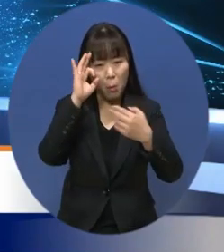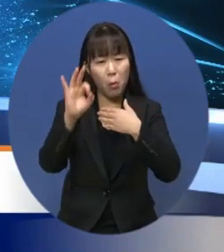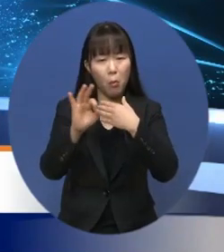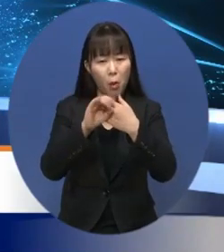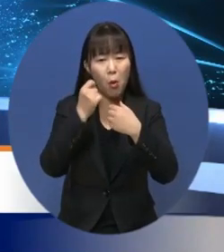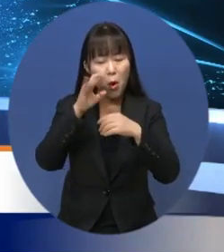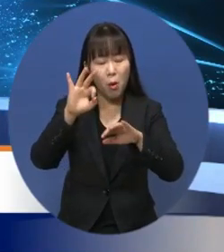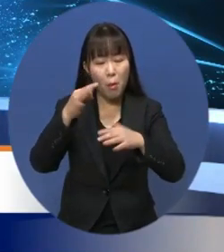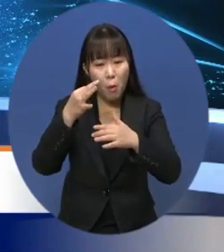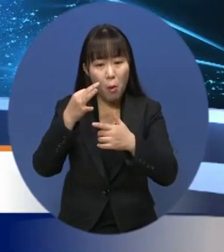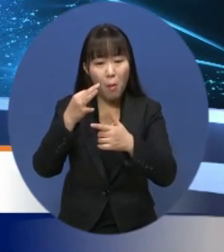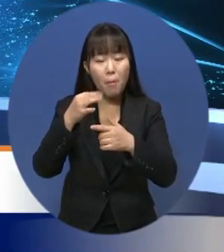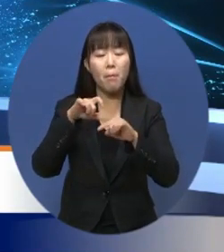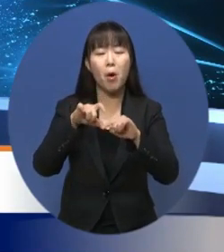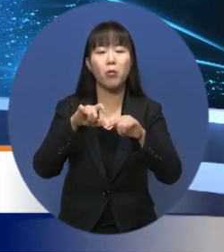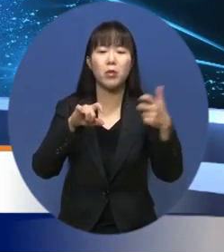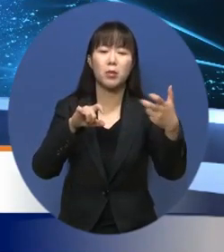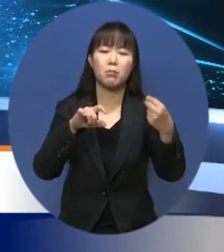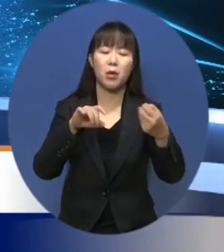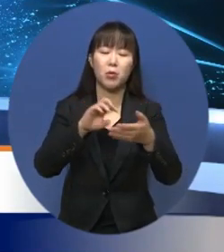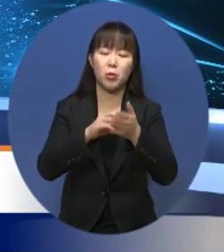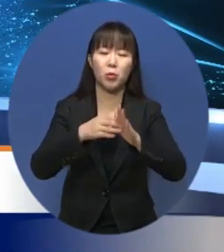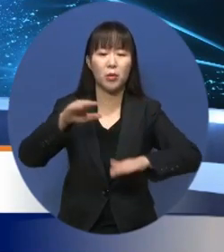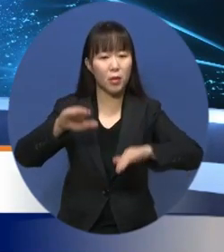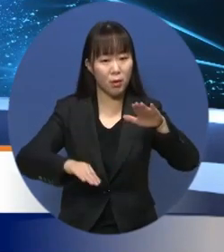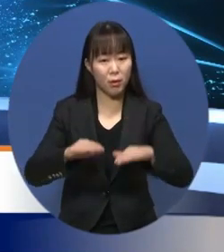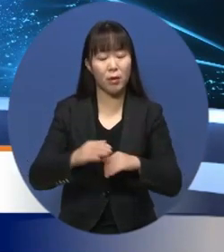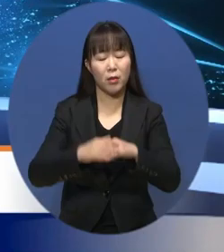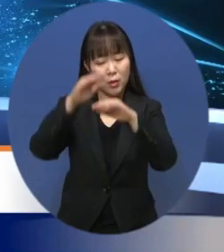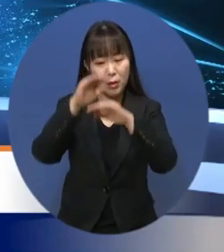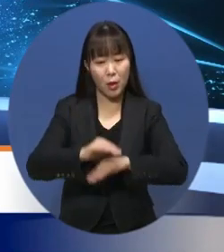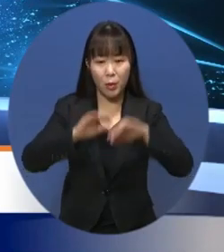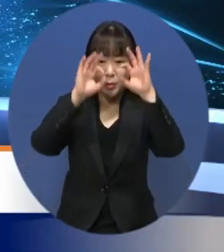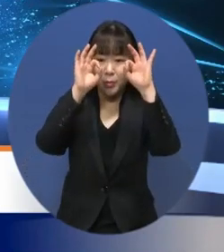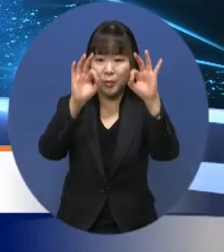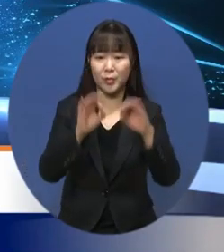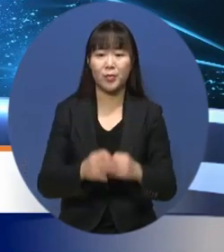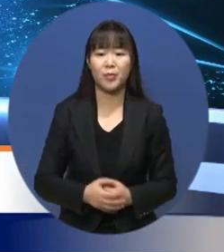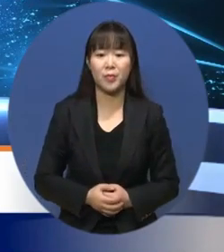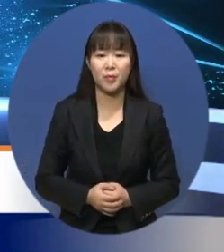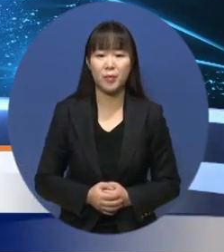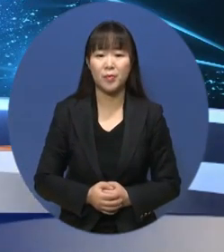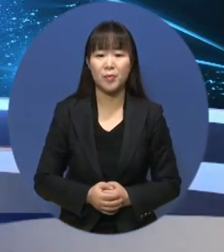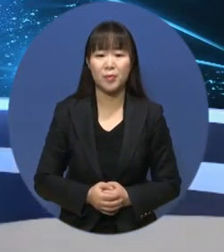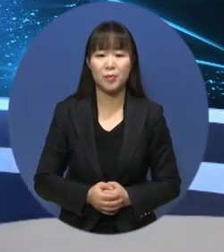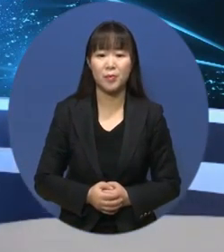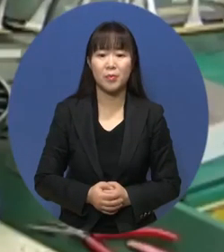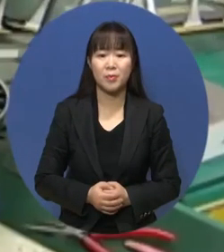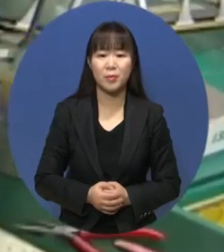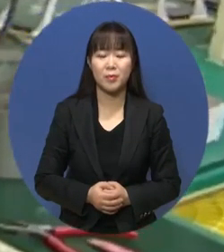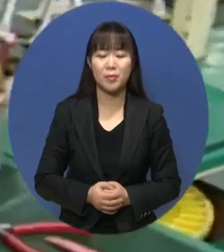평균 70만 원 넘게 잘 가 났습니다 자세한 소식 정두리 기자가 살펴봤습니다